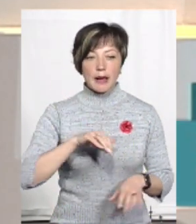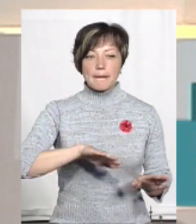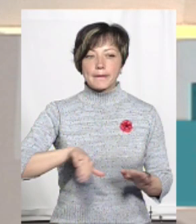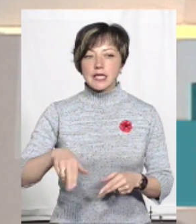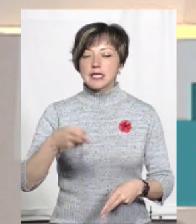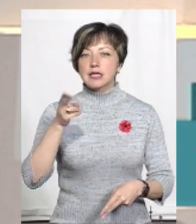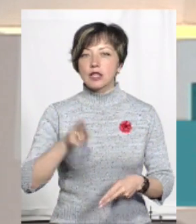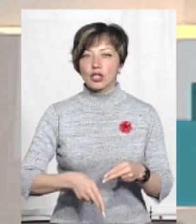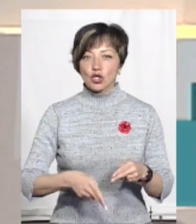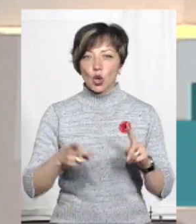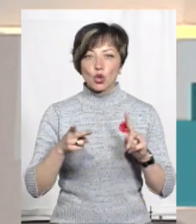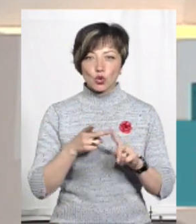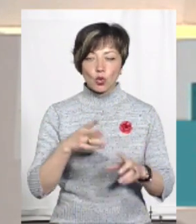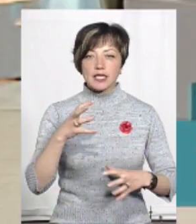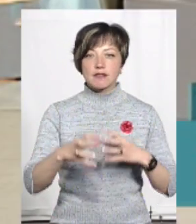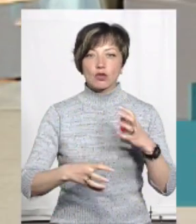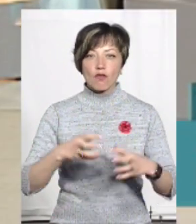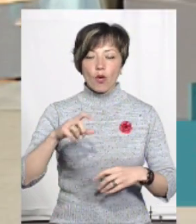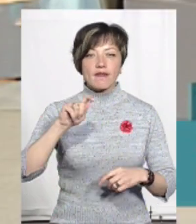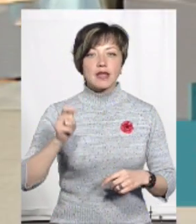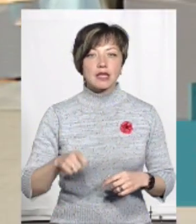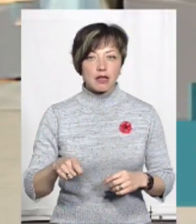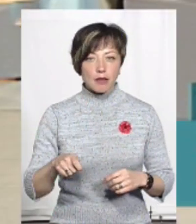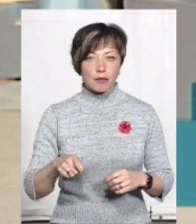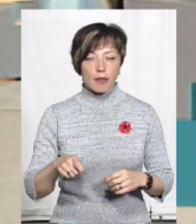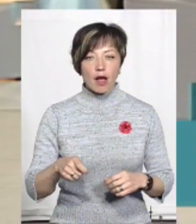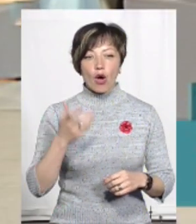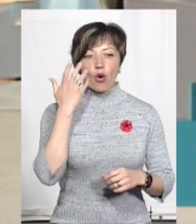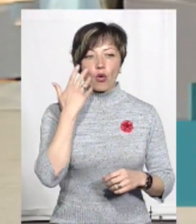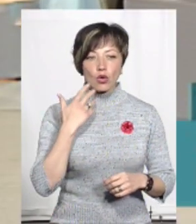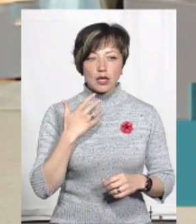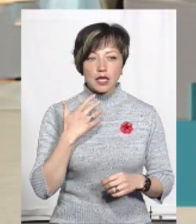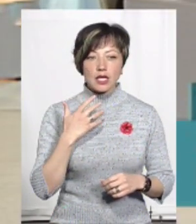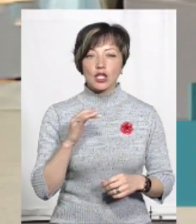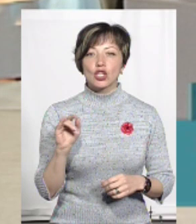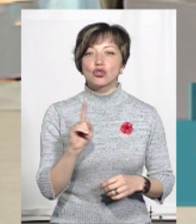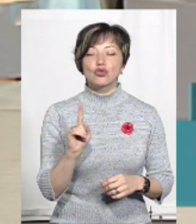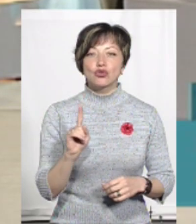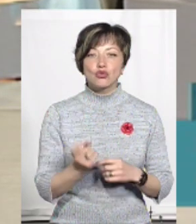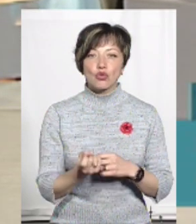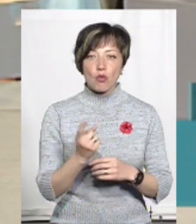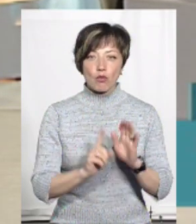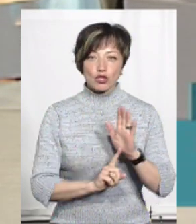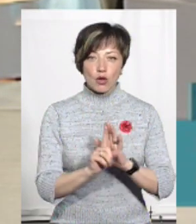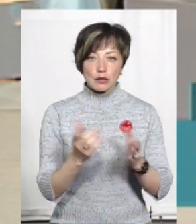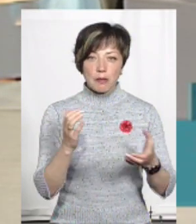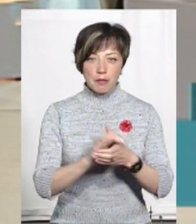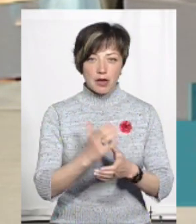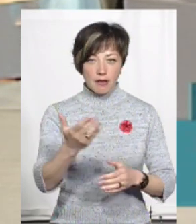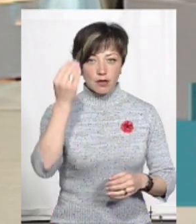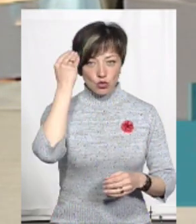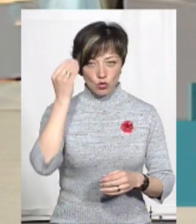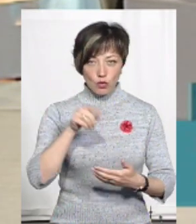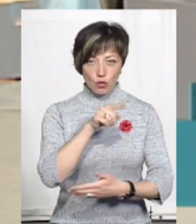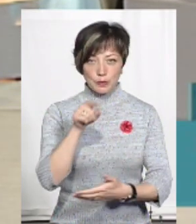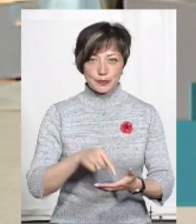Після закінчення Другої світової війни, коли і з чого почалося примирення, на вашу думку,